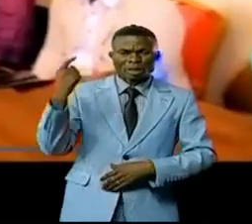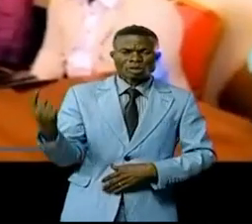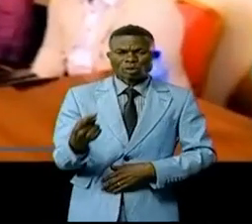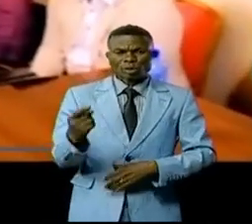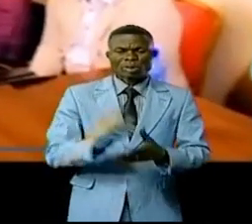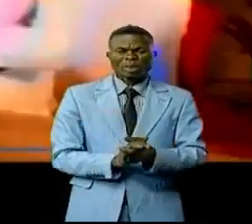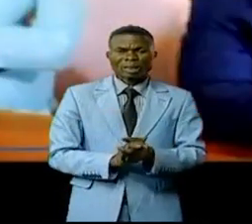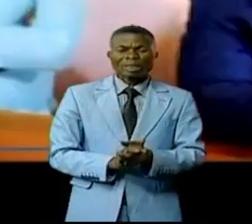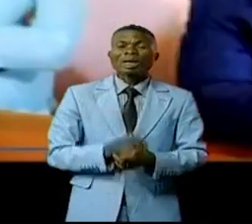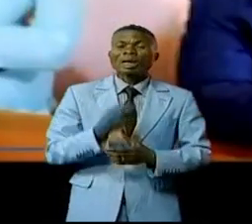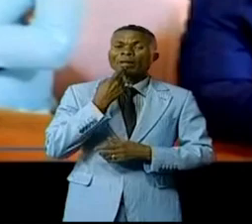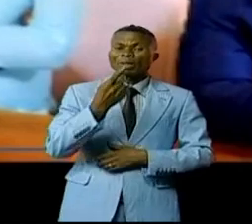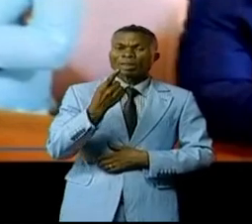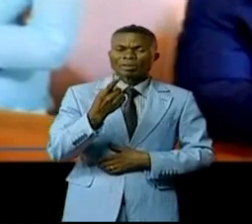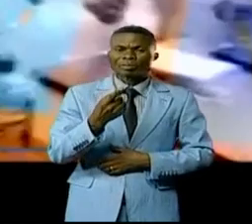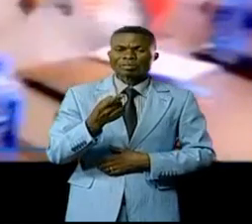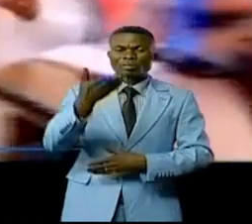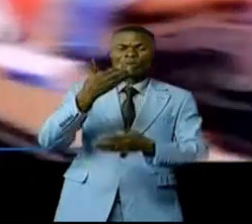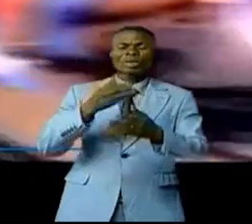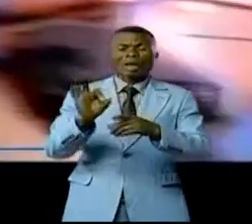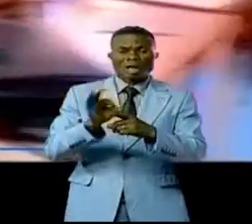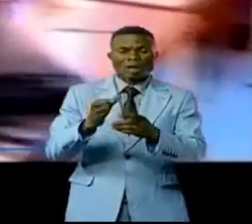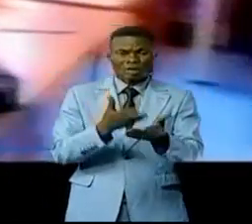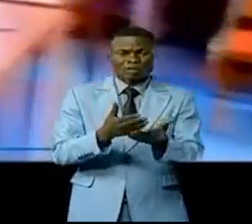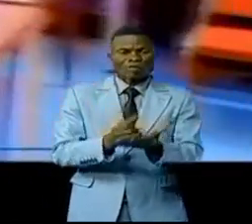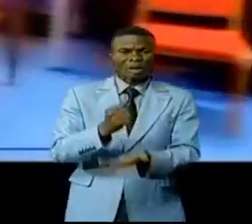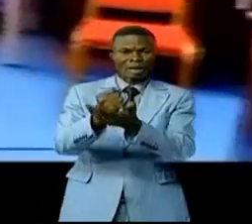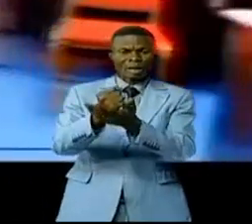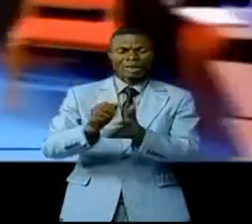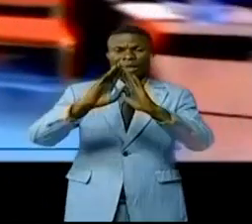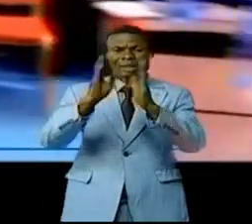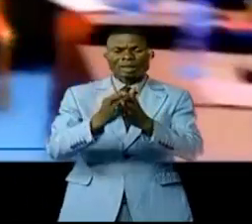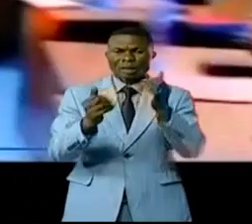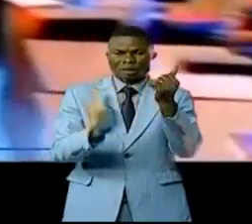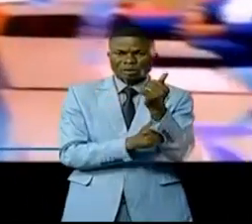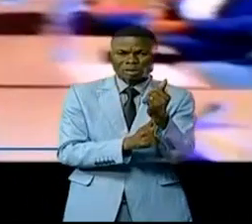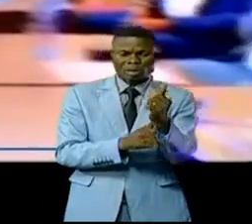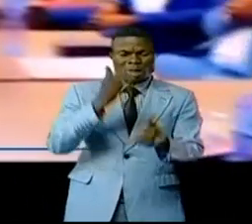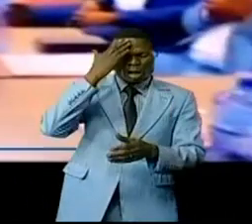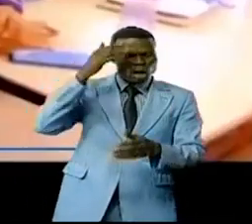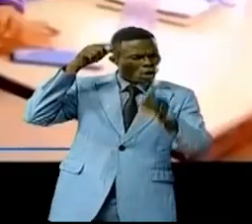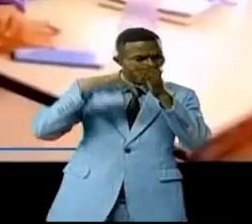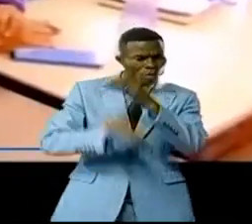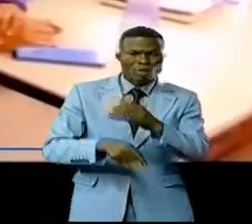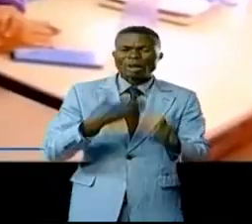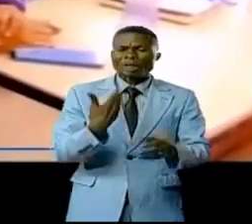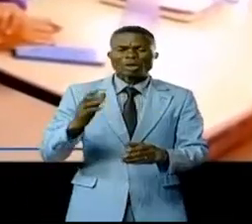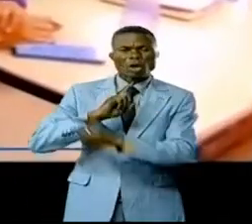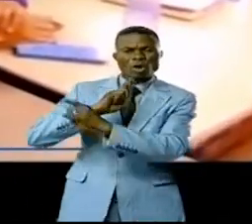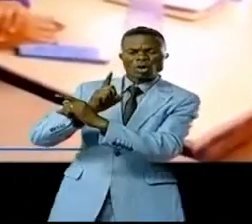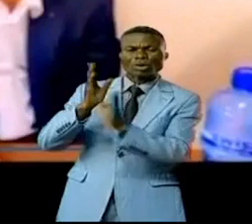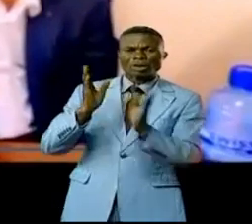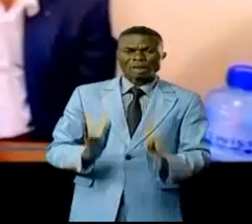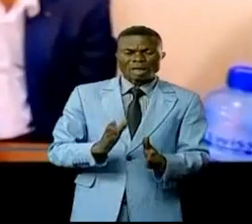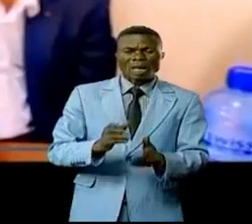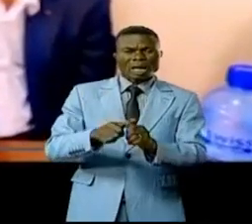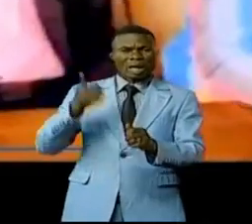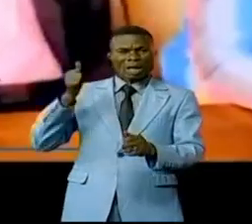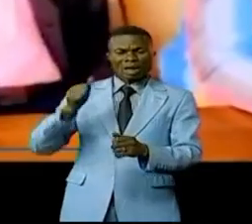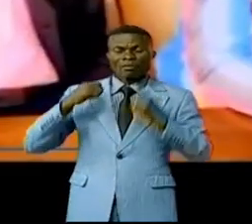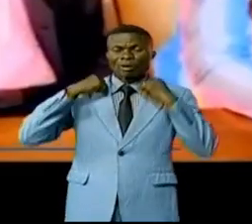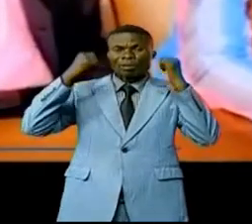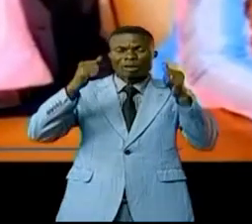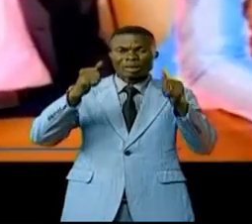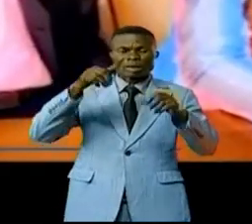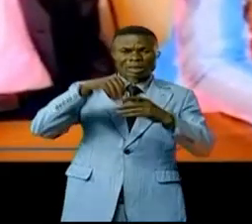Il convient de signaler que cette session de formation va aider nos militants pour mieux s'imprégner de notions syndicales afin d'éviter les banditismes